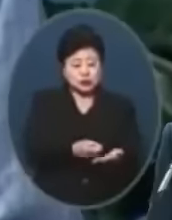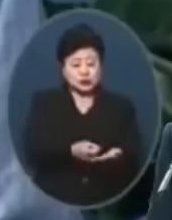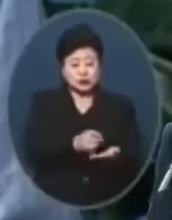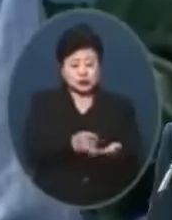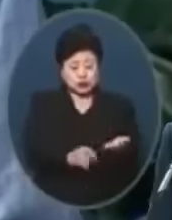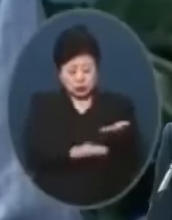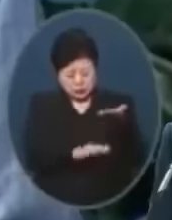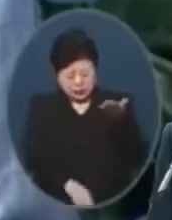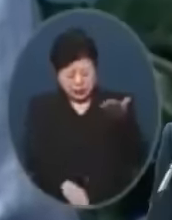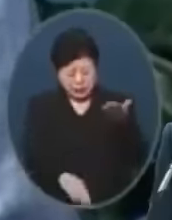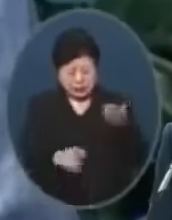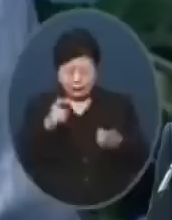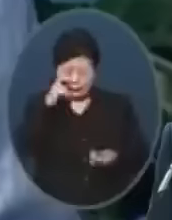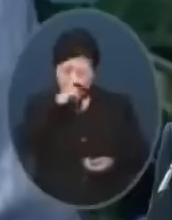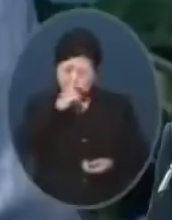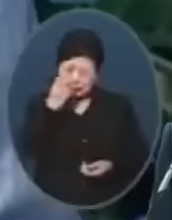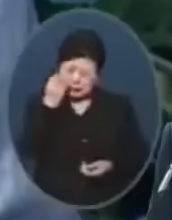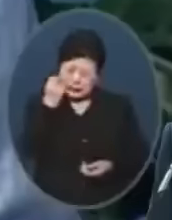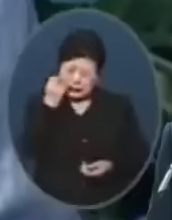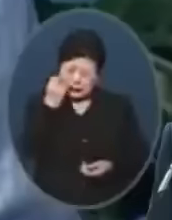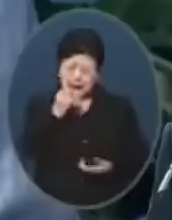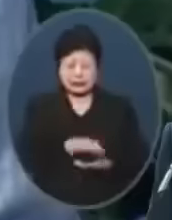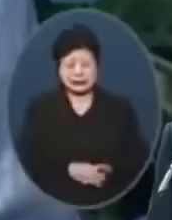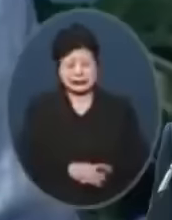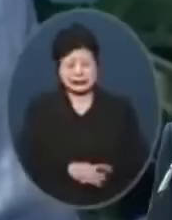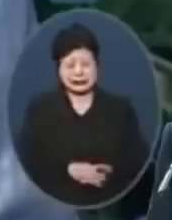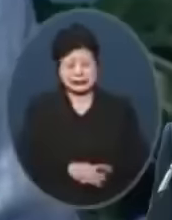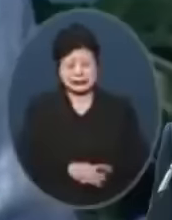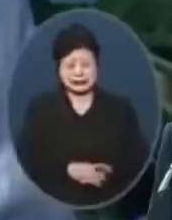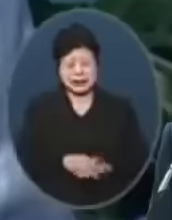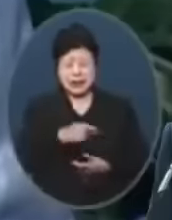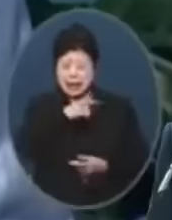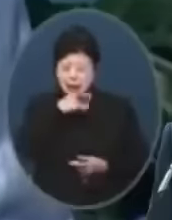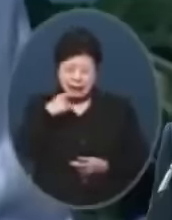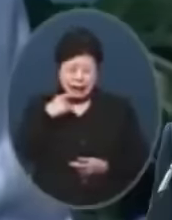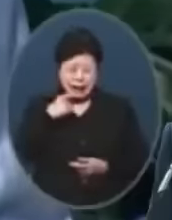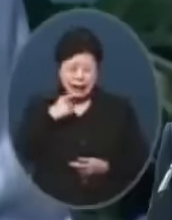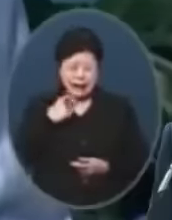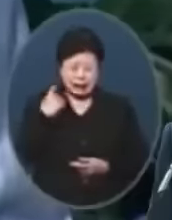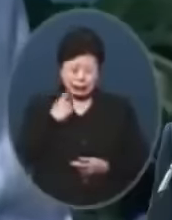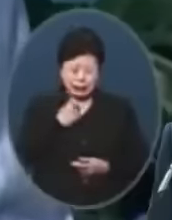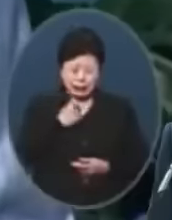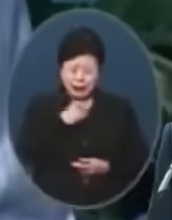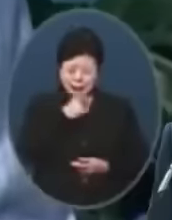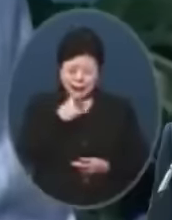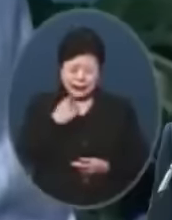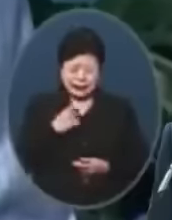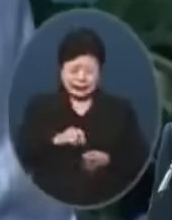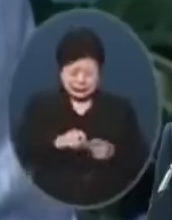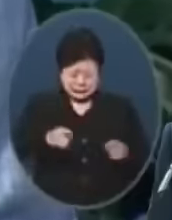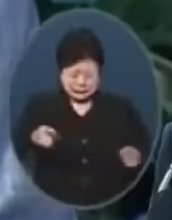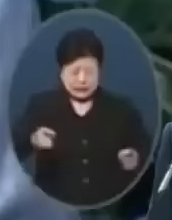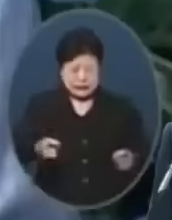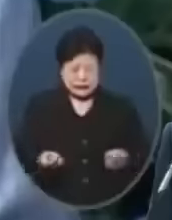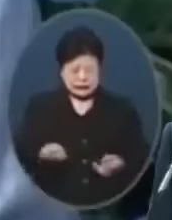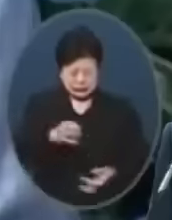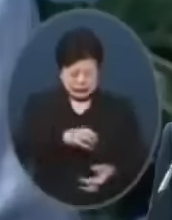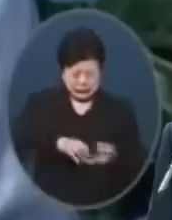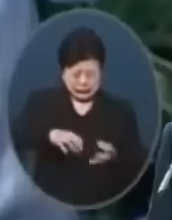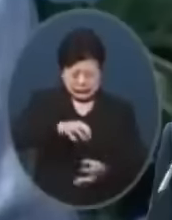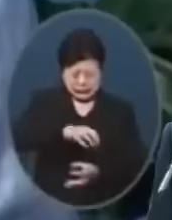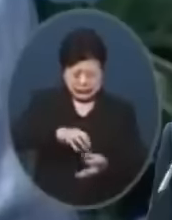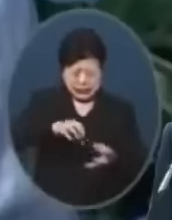억식이 못 넣는다 말입니다. 파란불, 파란실, 노란실, 빨간실이 얼기설기